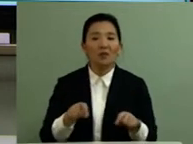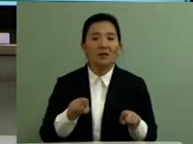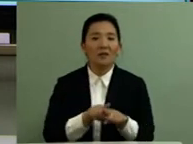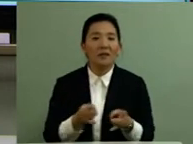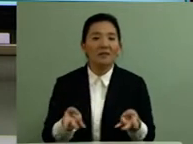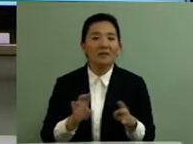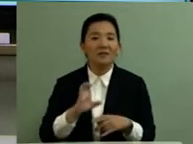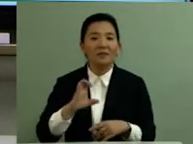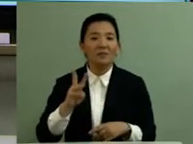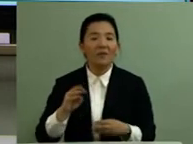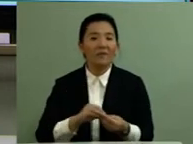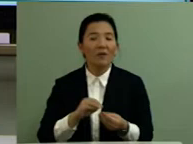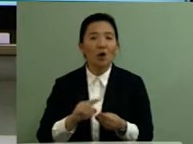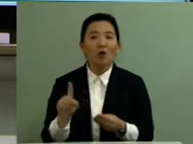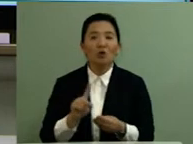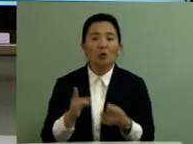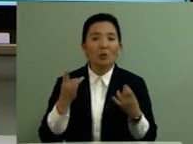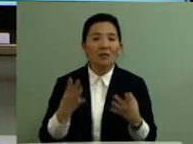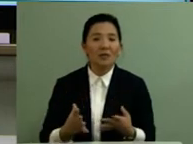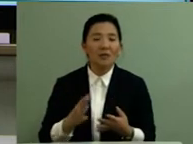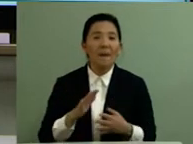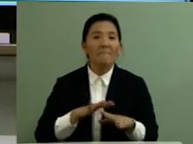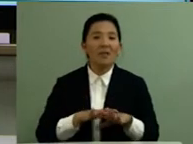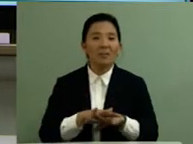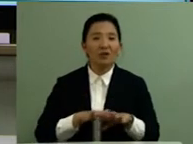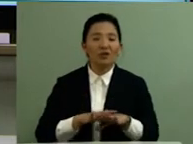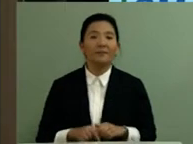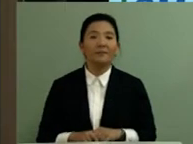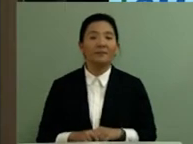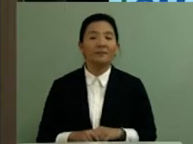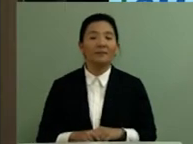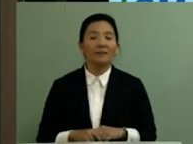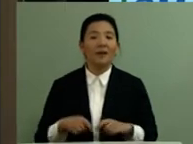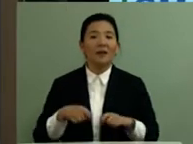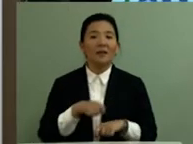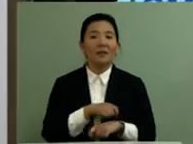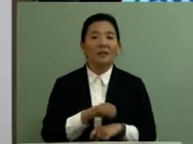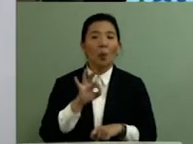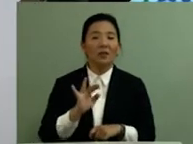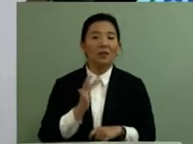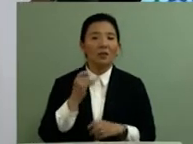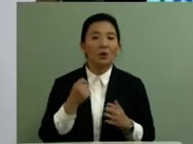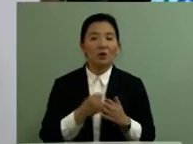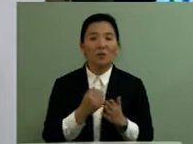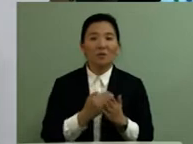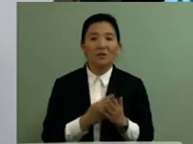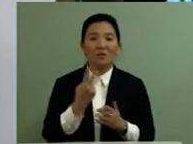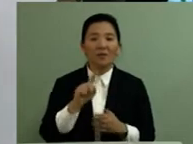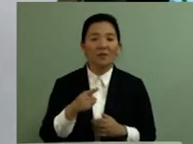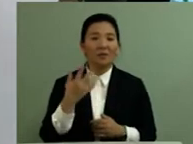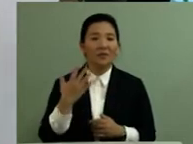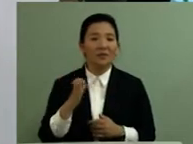оставить в сантиметрах, чтобы упростить математические расчеты. Расстояние от линзы до предмета